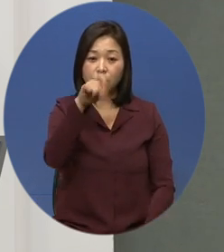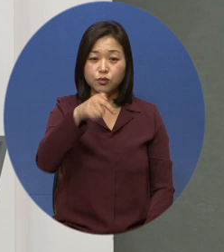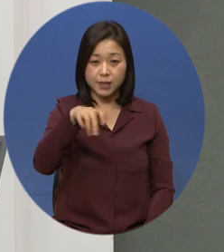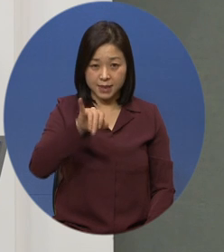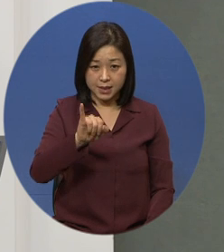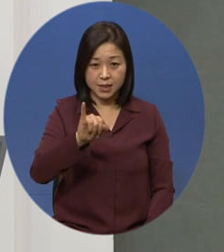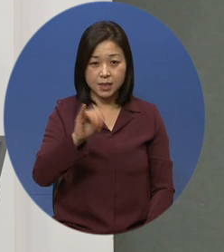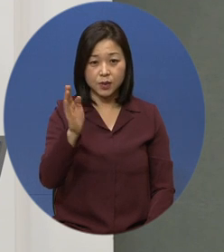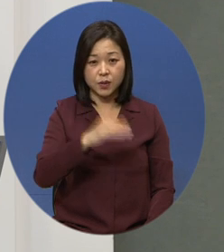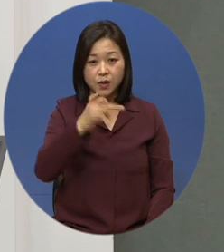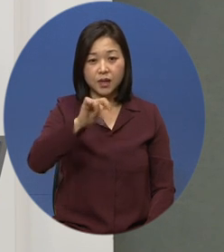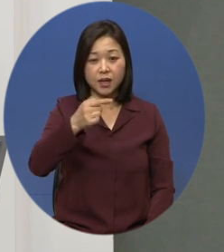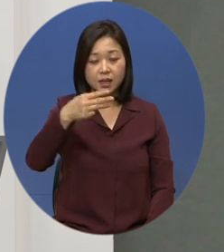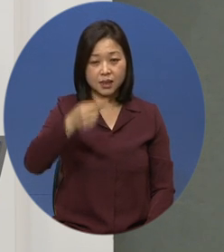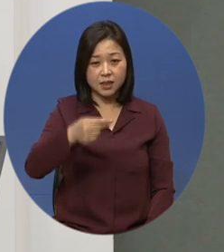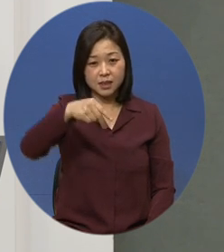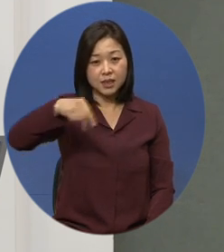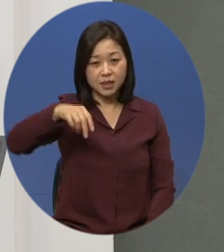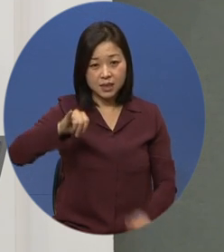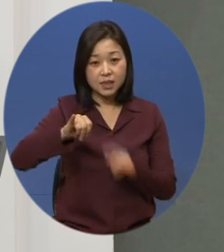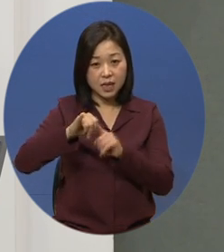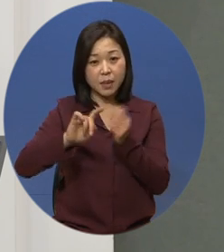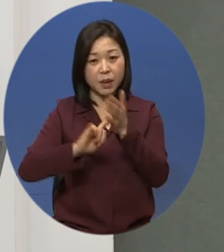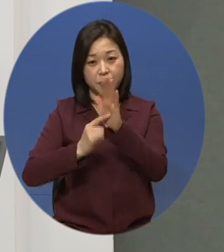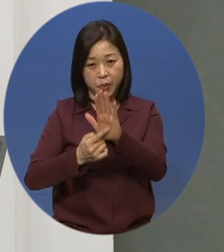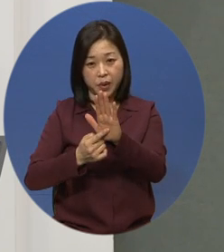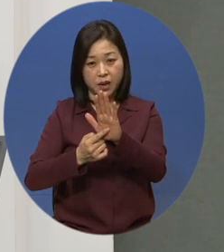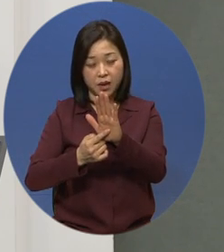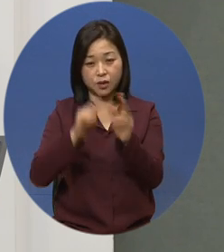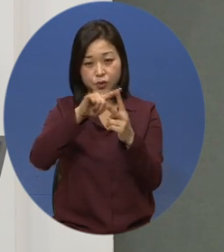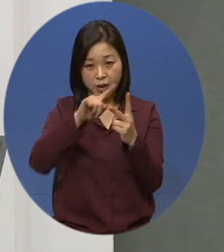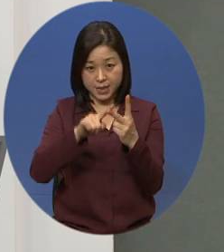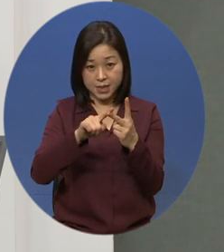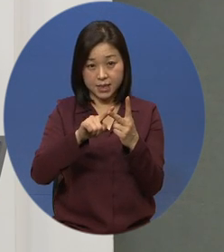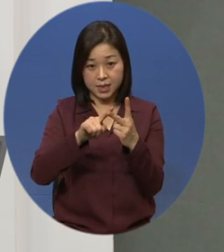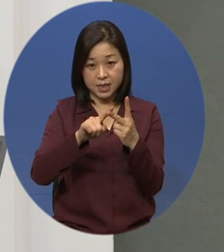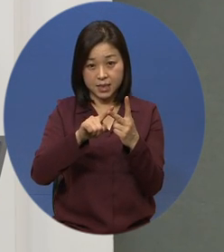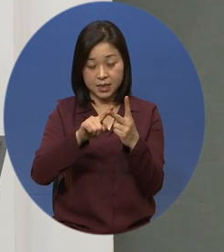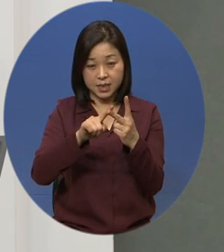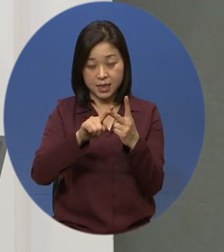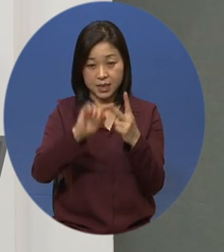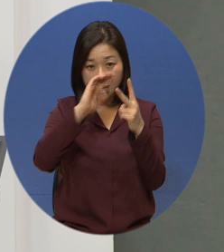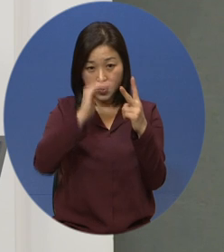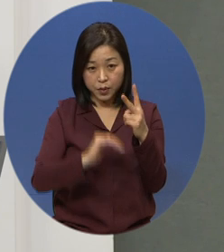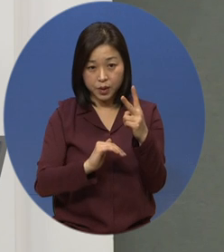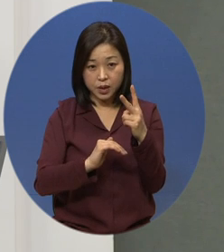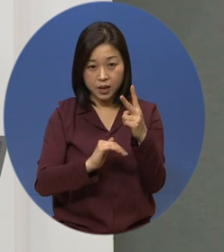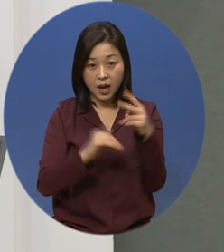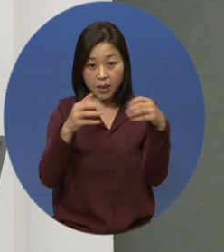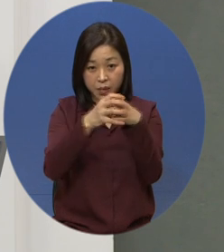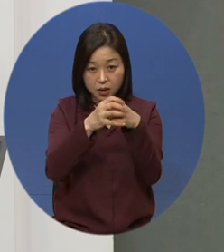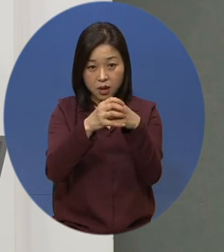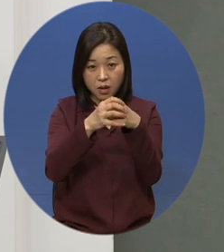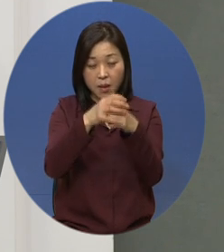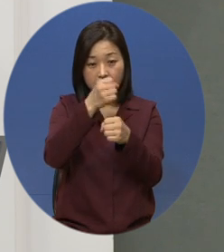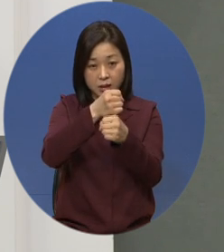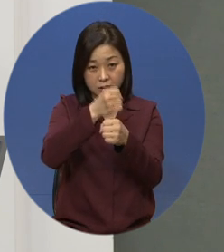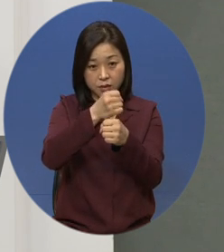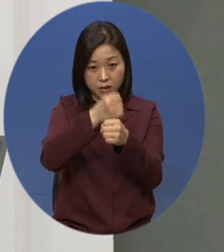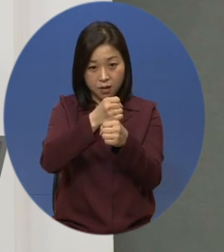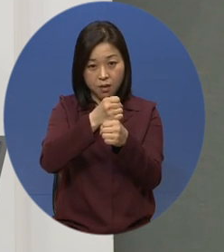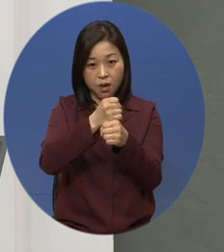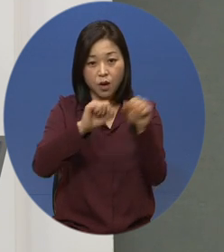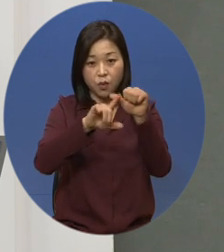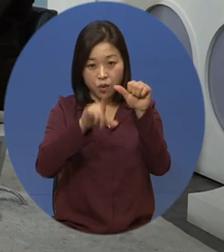라든가 또 칸트 씨의 8표 회 라든가 이제 두 가지 부류의 스토리를 하나로 또